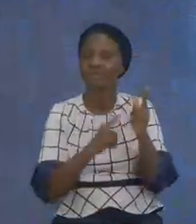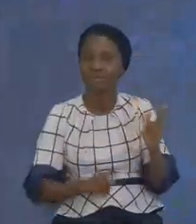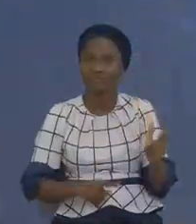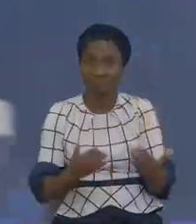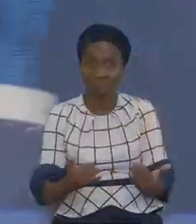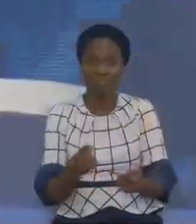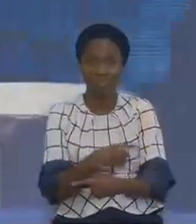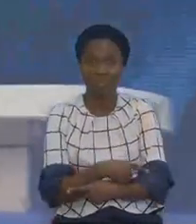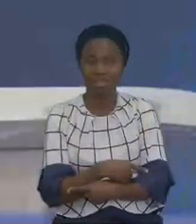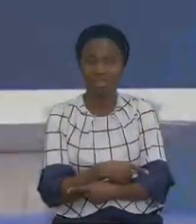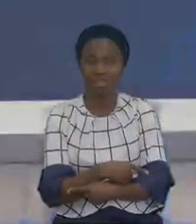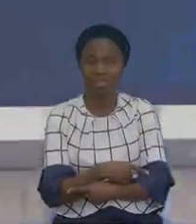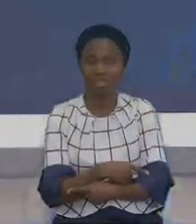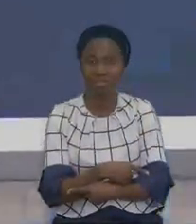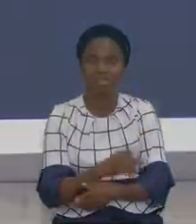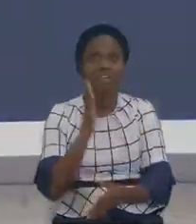va se saisir de ta vie,